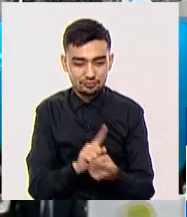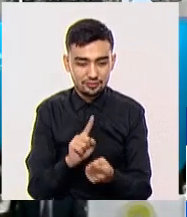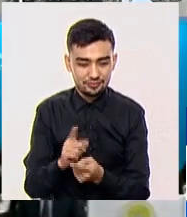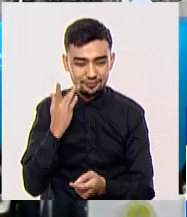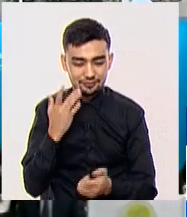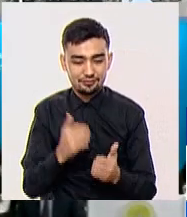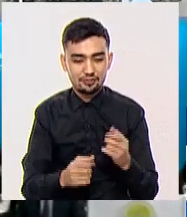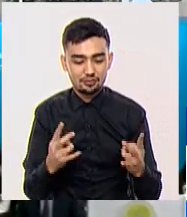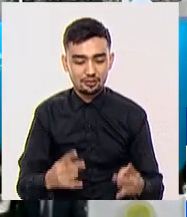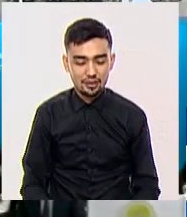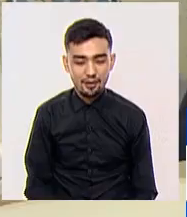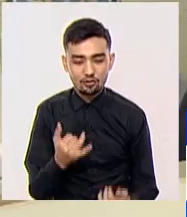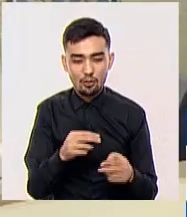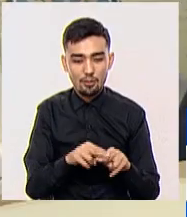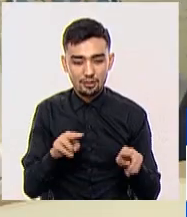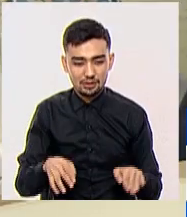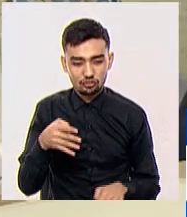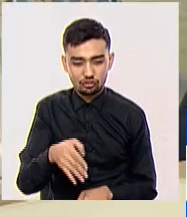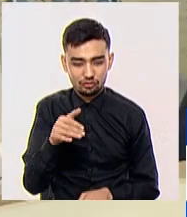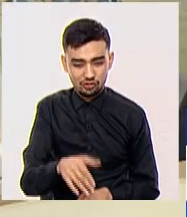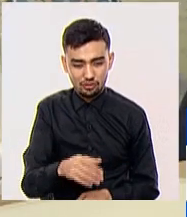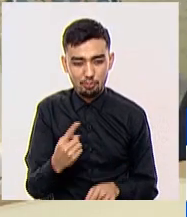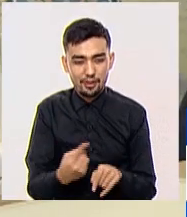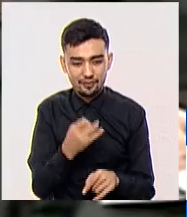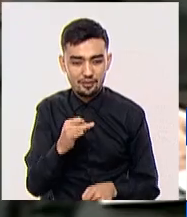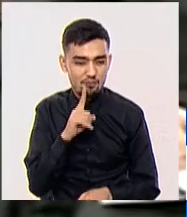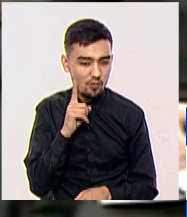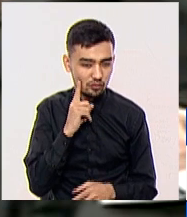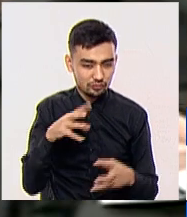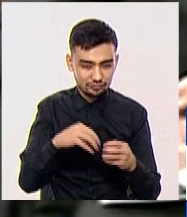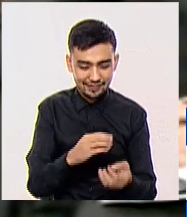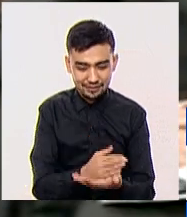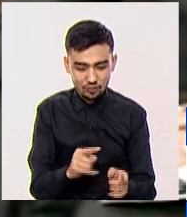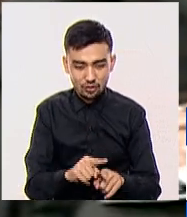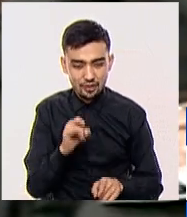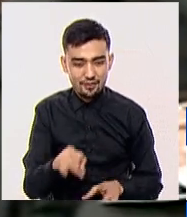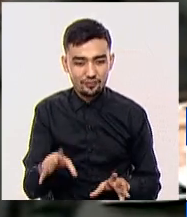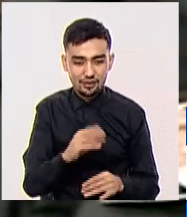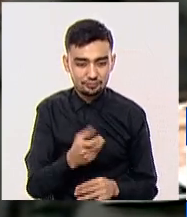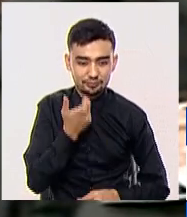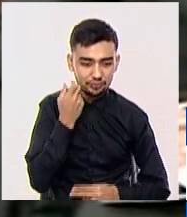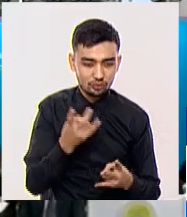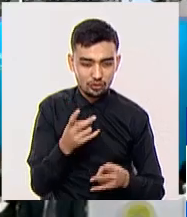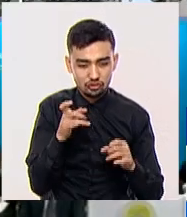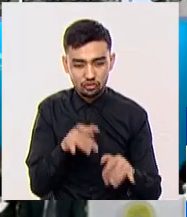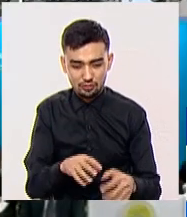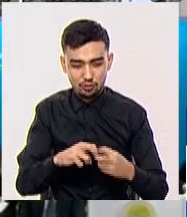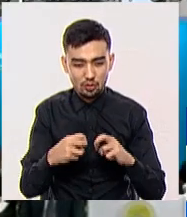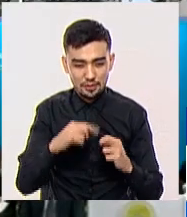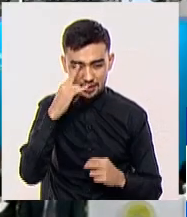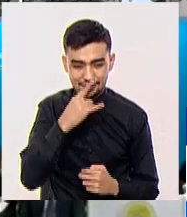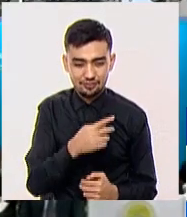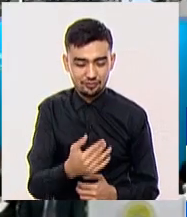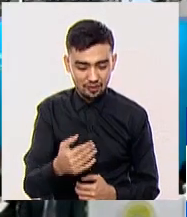Сейчас в партии более 4000 первичек. Есть еще молодежное крыло. Весь потенциал необходимо использовать для решения насущных проблем